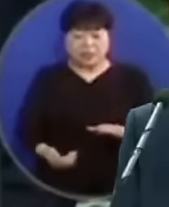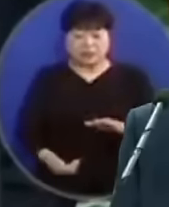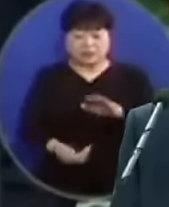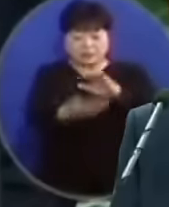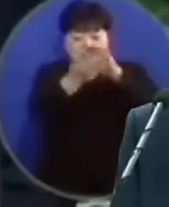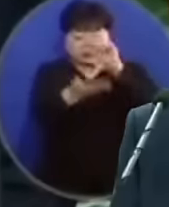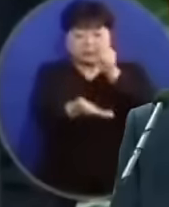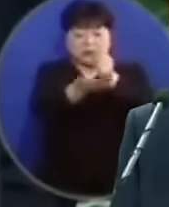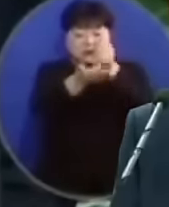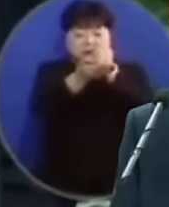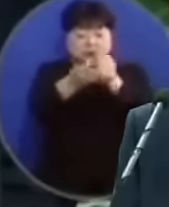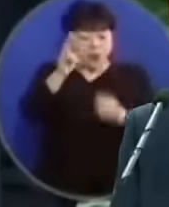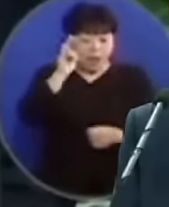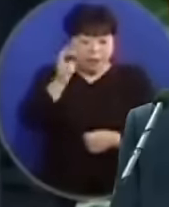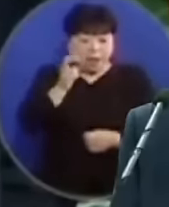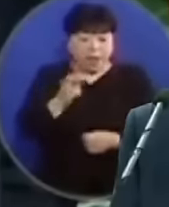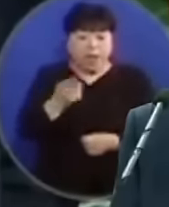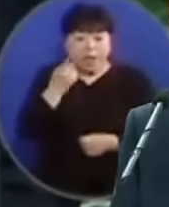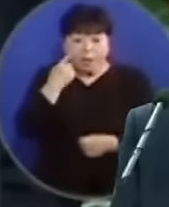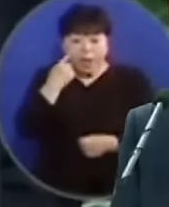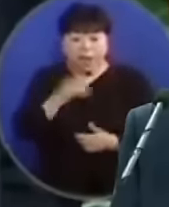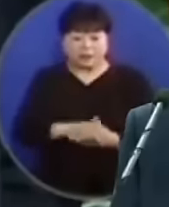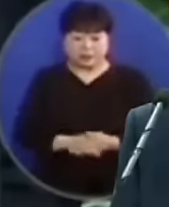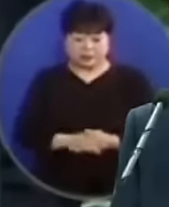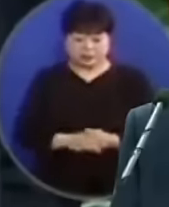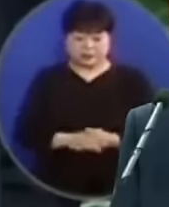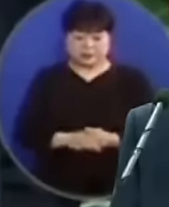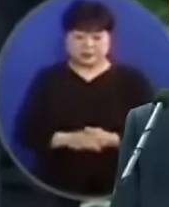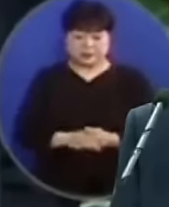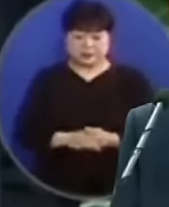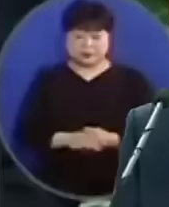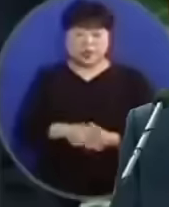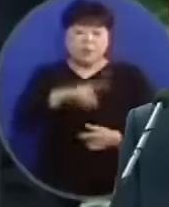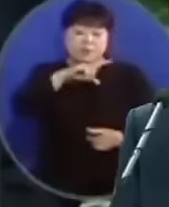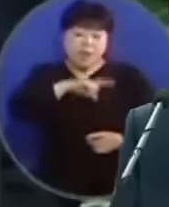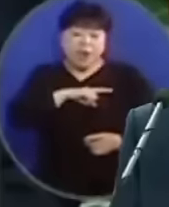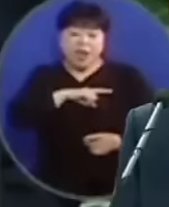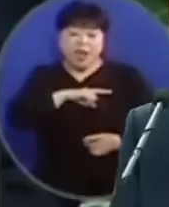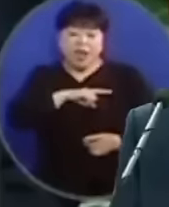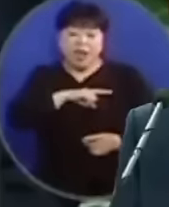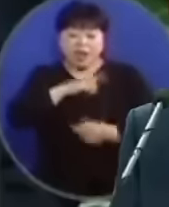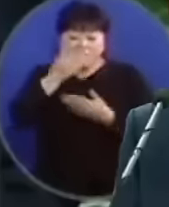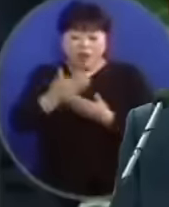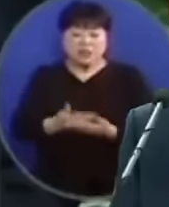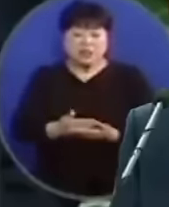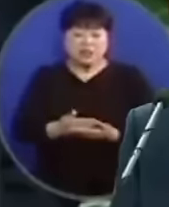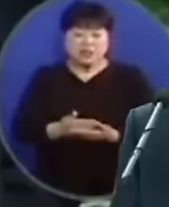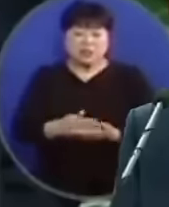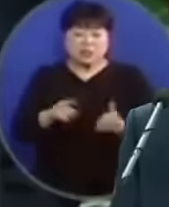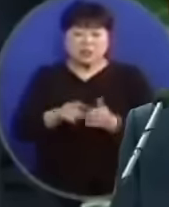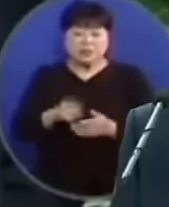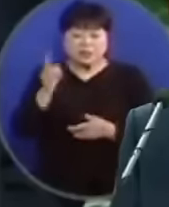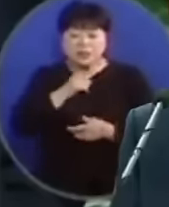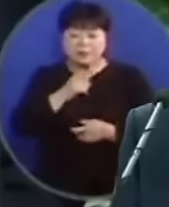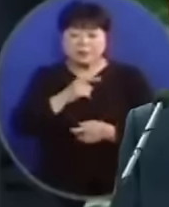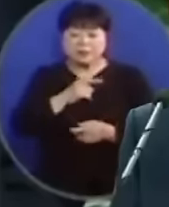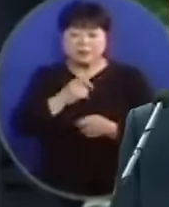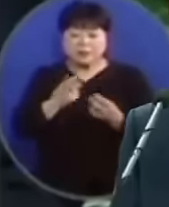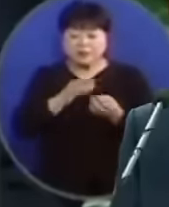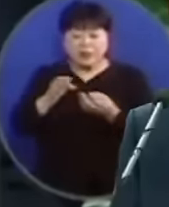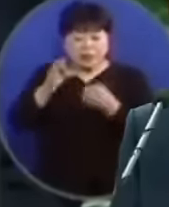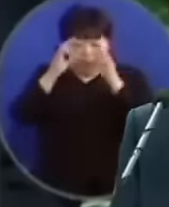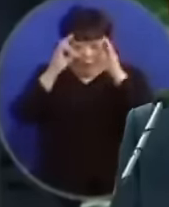않게 받들어주겠다고 말씀했으니 그대로 하겠다. 그것은 뭐냐? 네 명예를 얻기 위해서 수단과 방법을 가리지 말라는 것입니다. 오늘날 세상